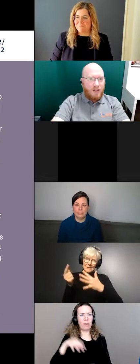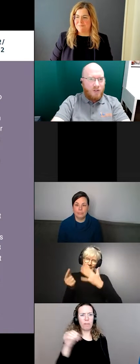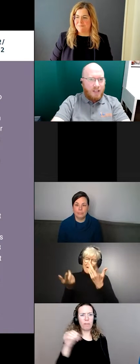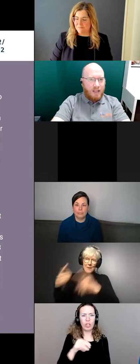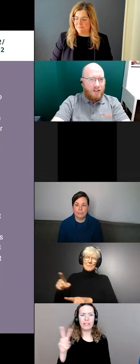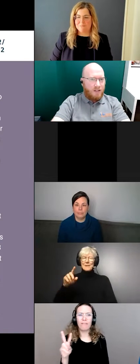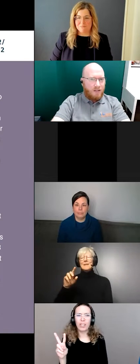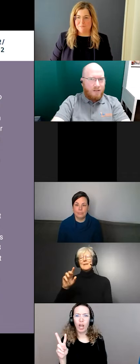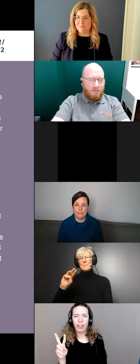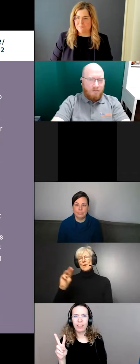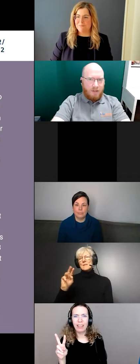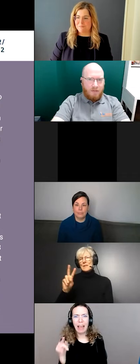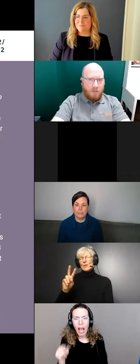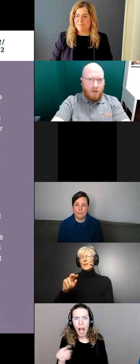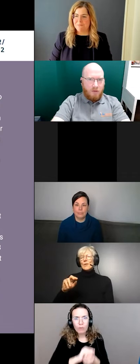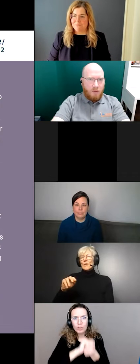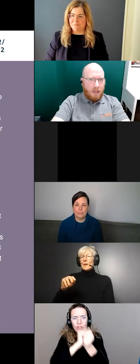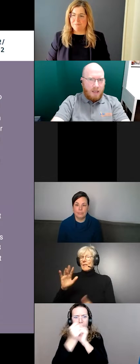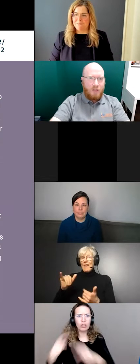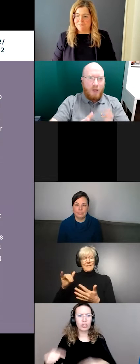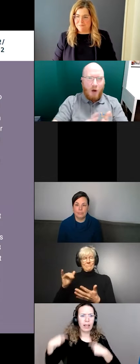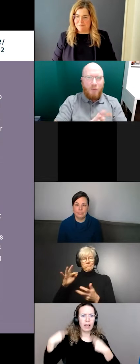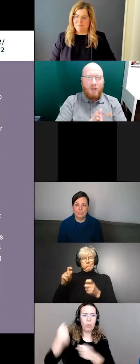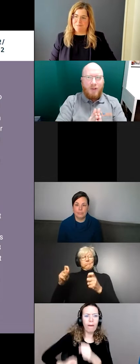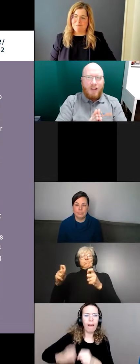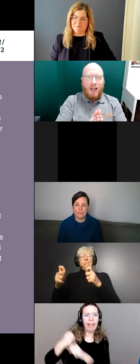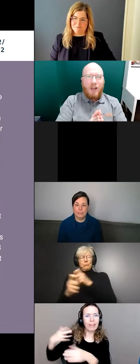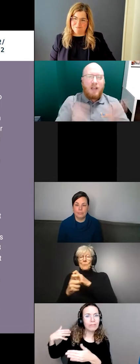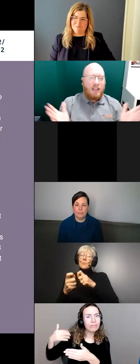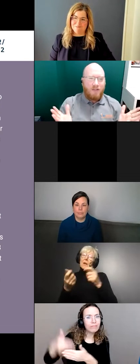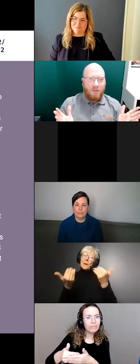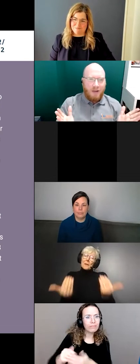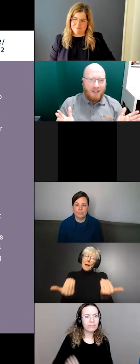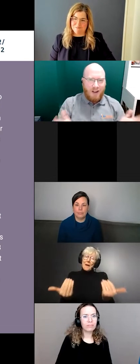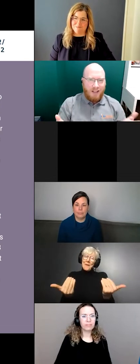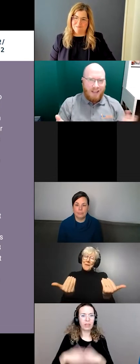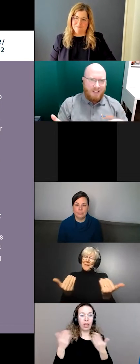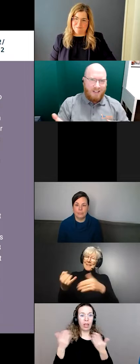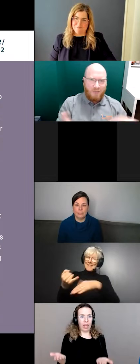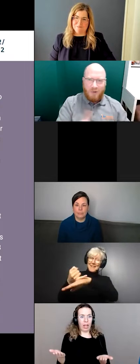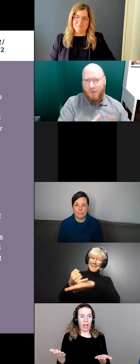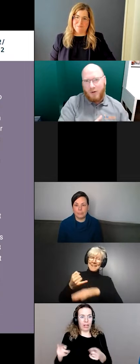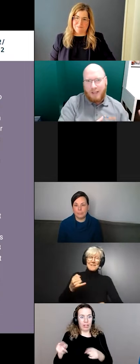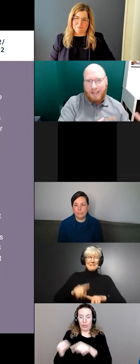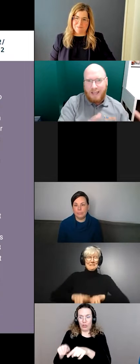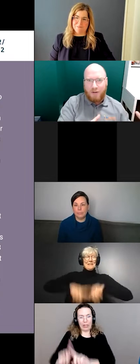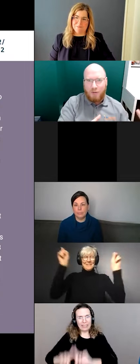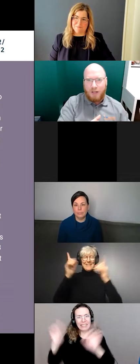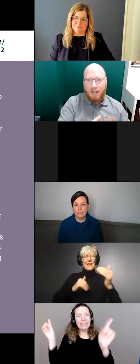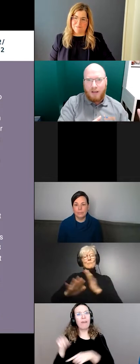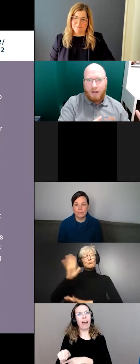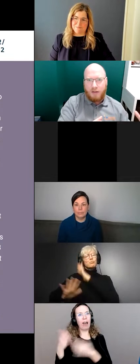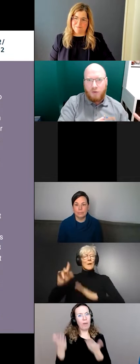de, de Martha's Vineyard et comment ça l'a changé au cours des ans. Donc, c'est